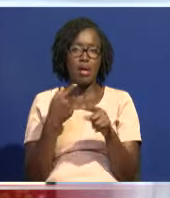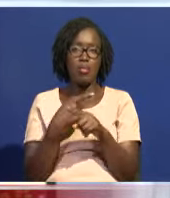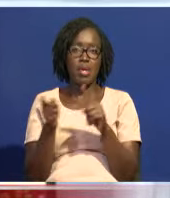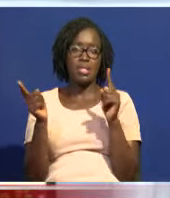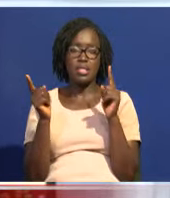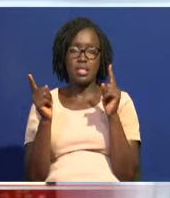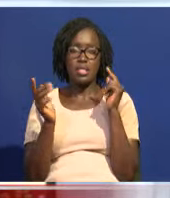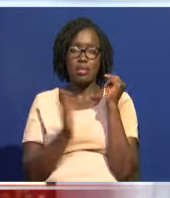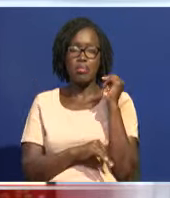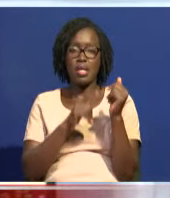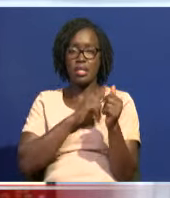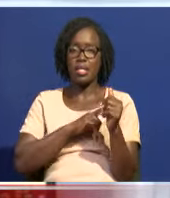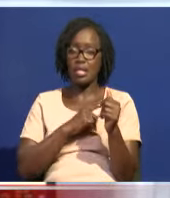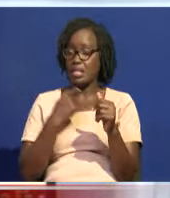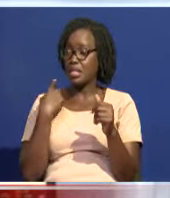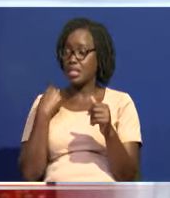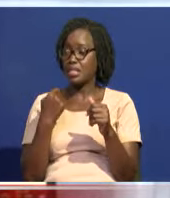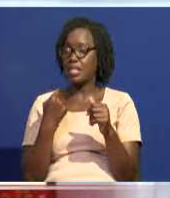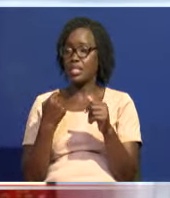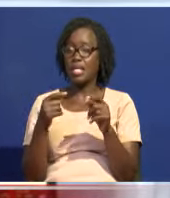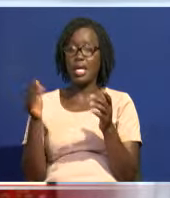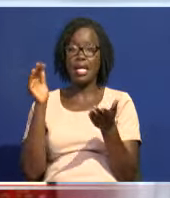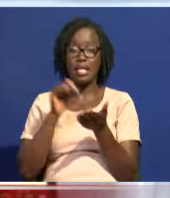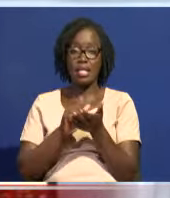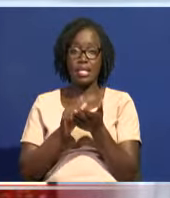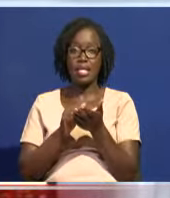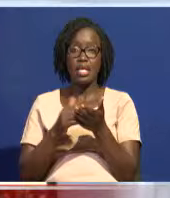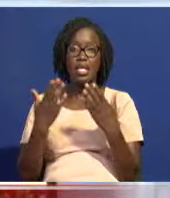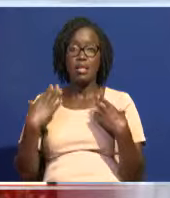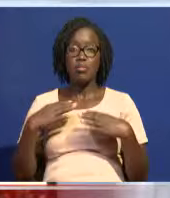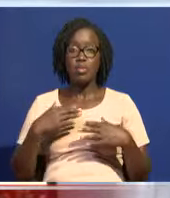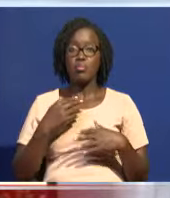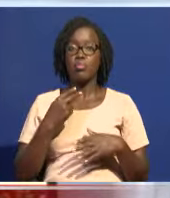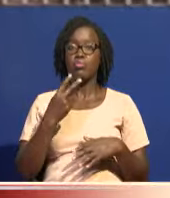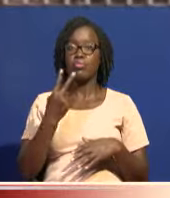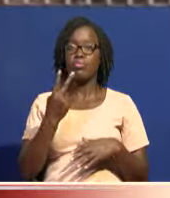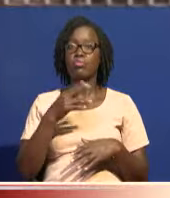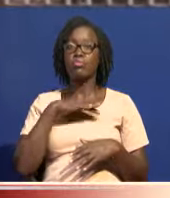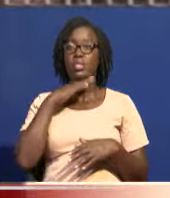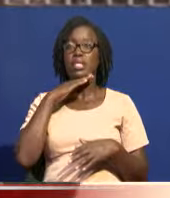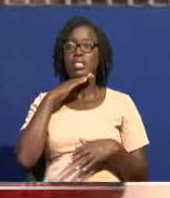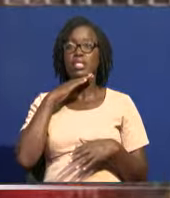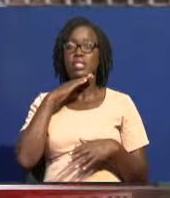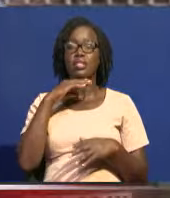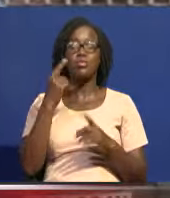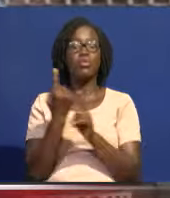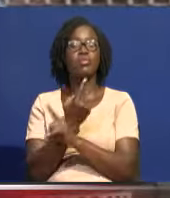mbaya juzi na jana pia tuliweza kupokea maiti mbili ambazo zilikuwa zimetoka sehemu mbili tofauti.